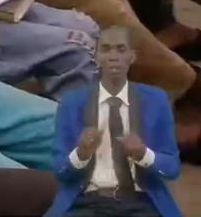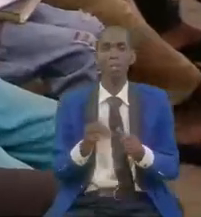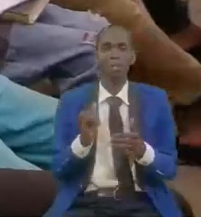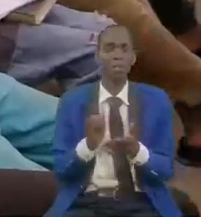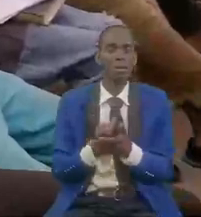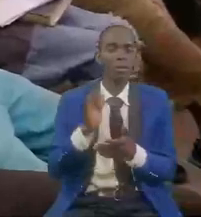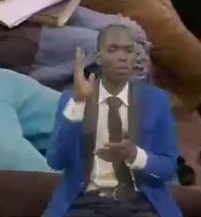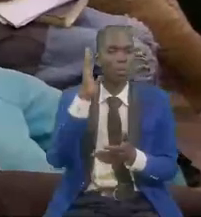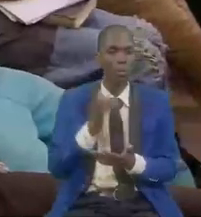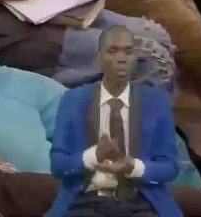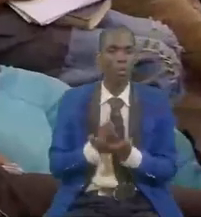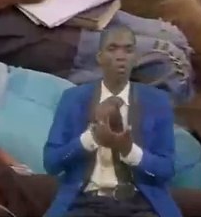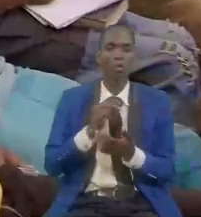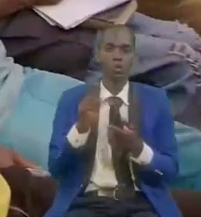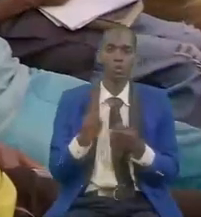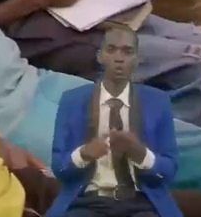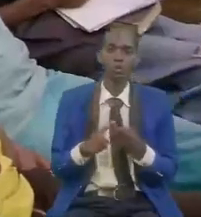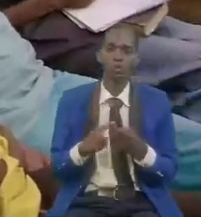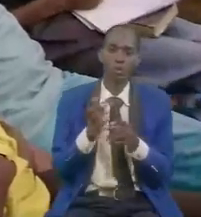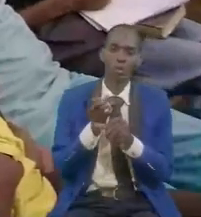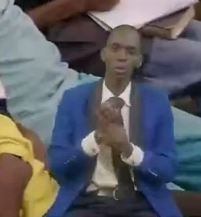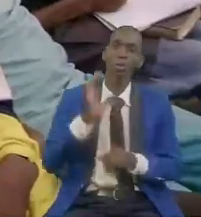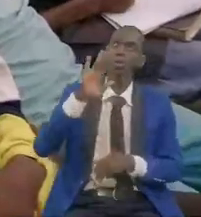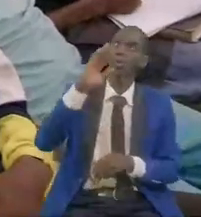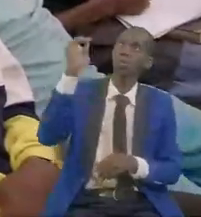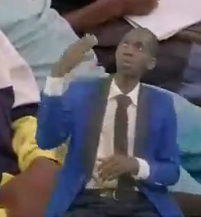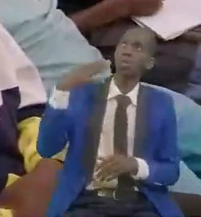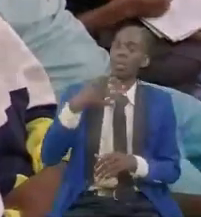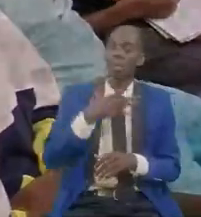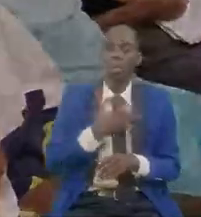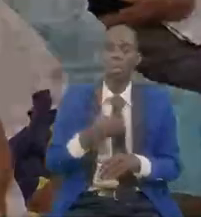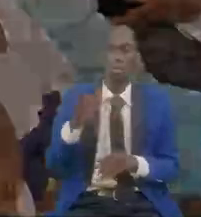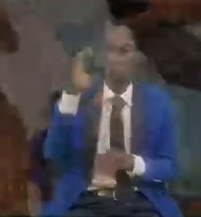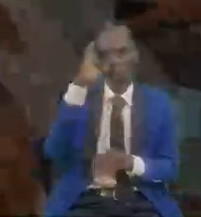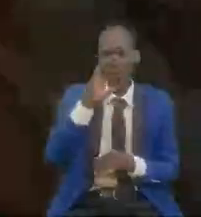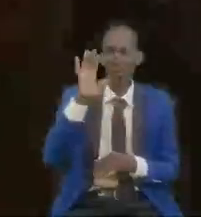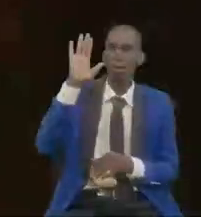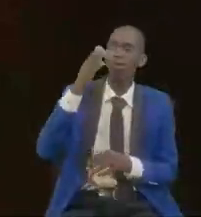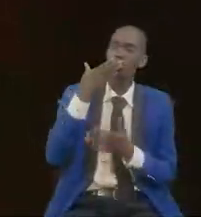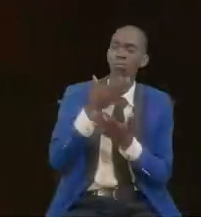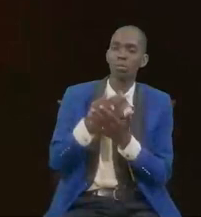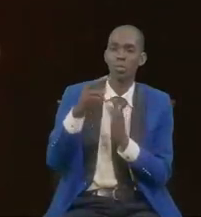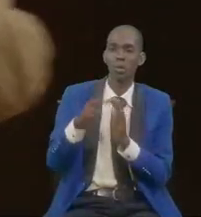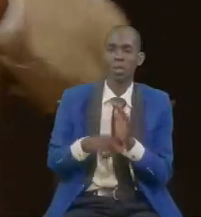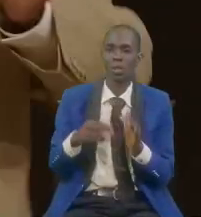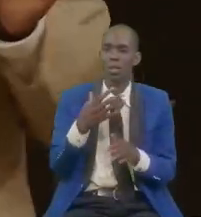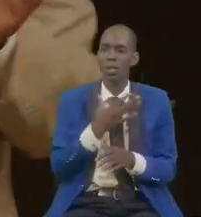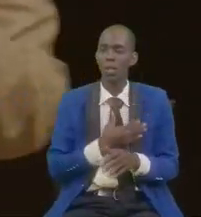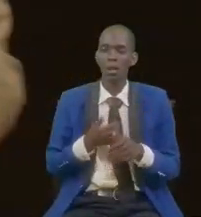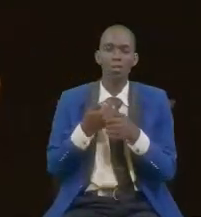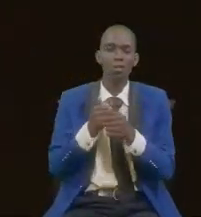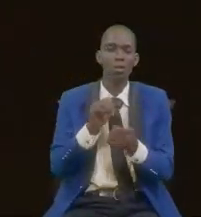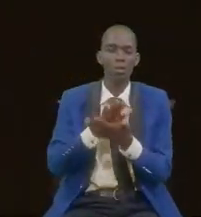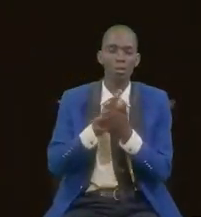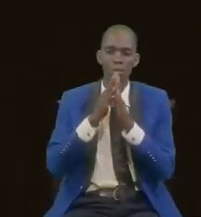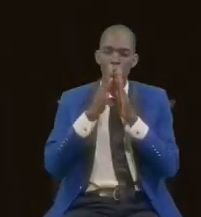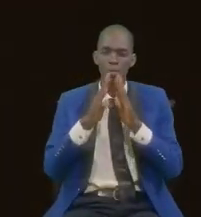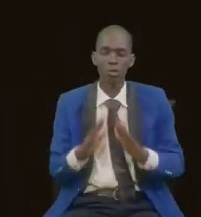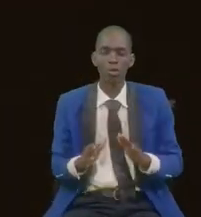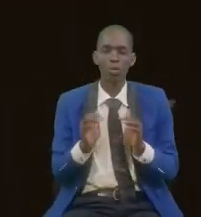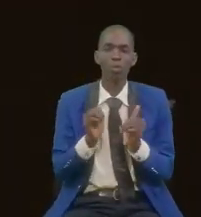sa face. Et nous cherchons sa bonté. Et nous cherchons sa piété. Et nous